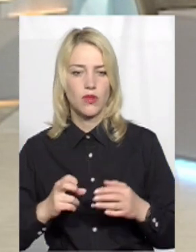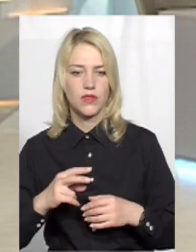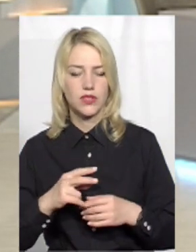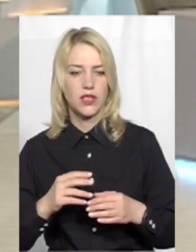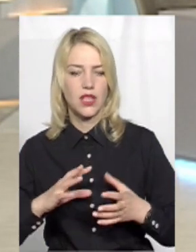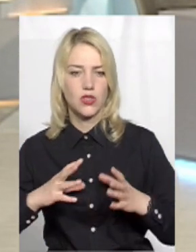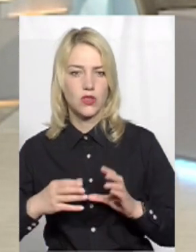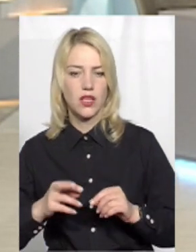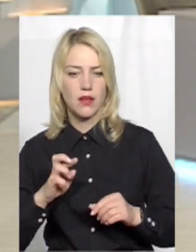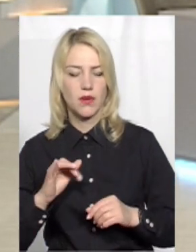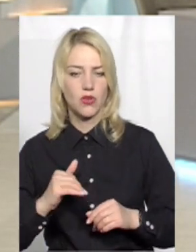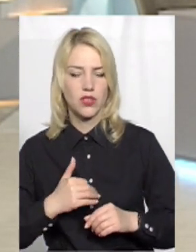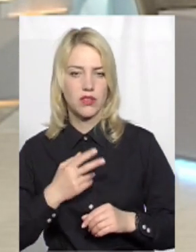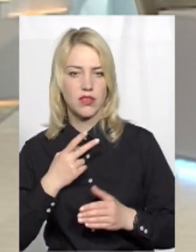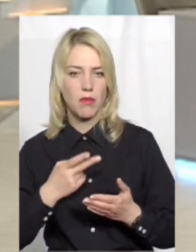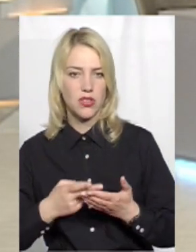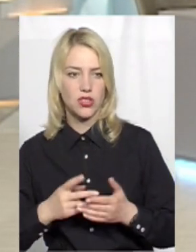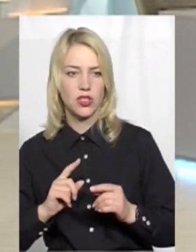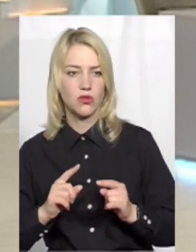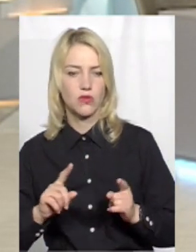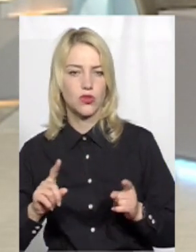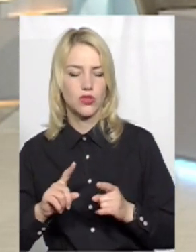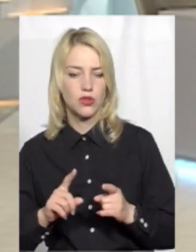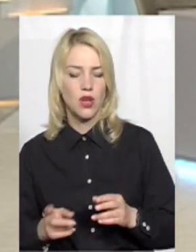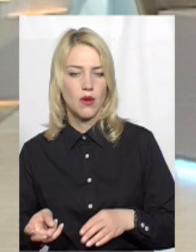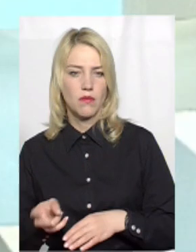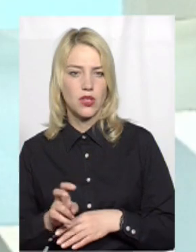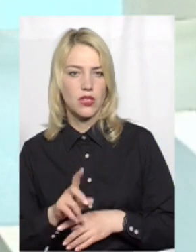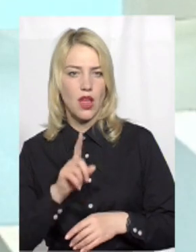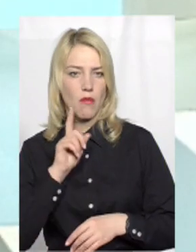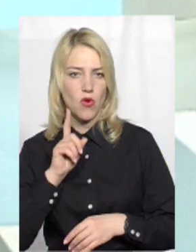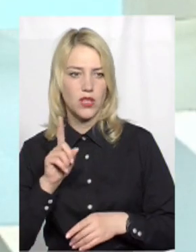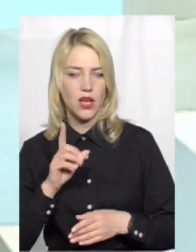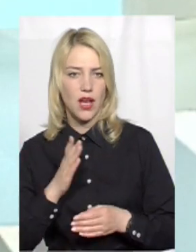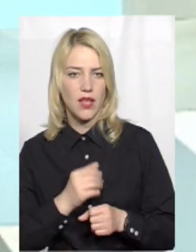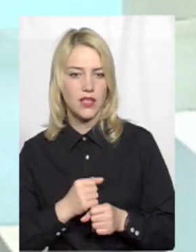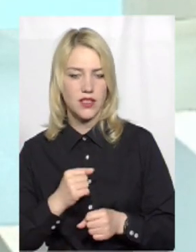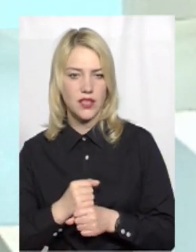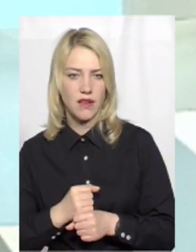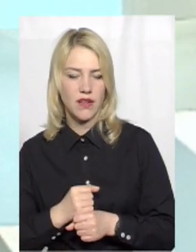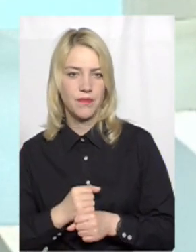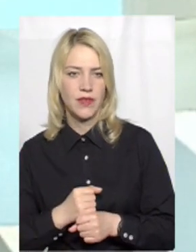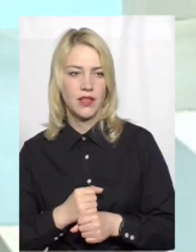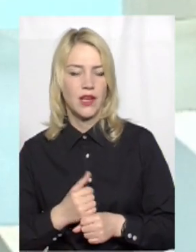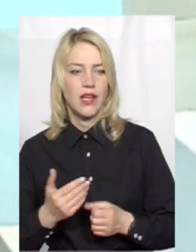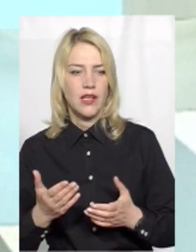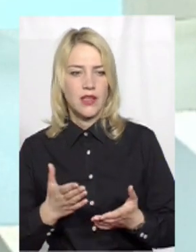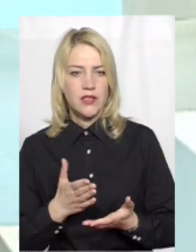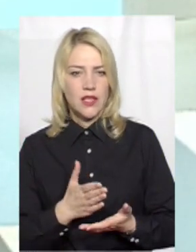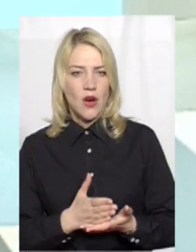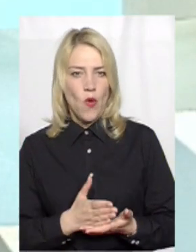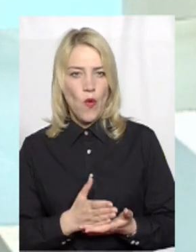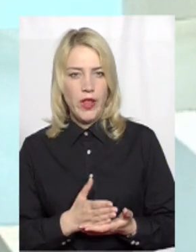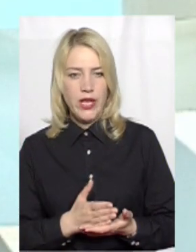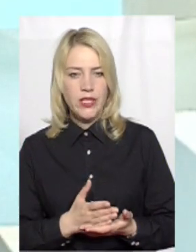той результат, який би і хотілося бачити, тому що прийшла молодь, яка дієва, яка знаходиться